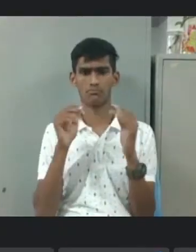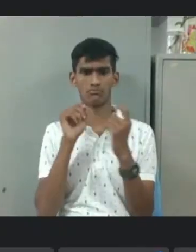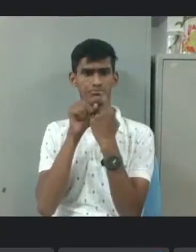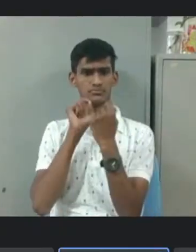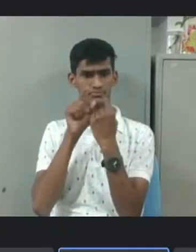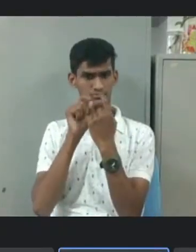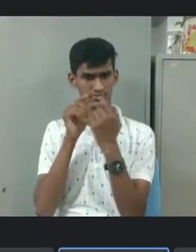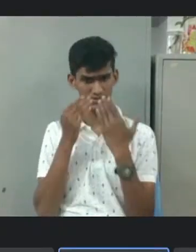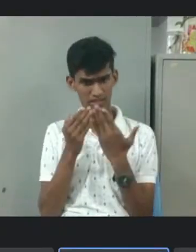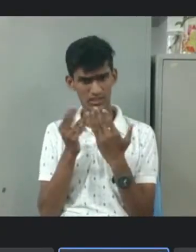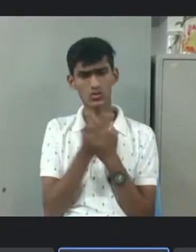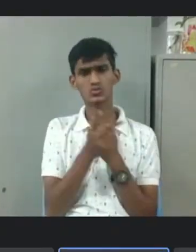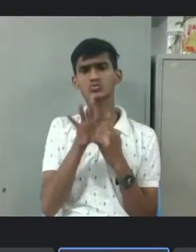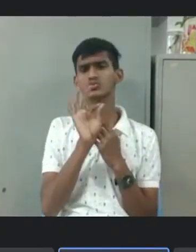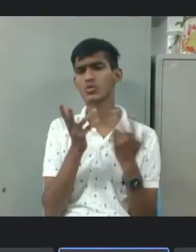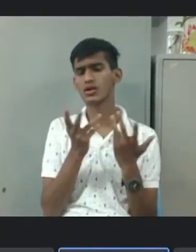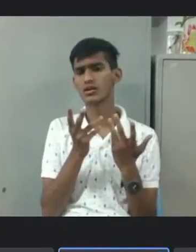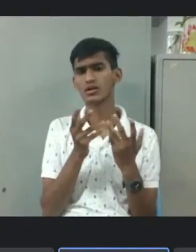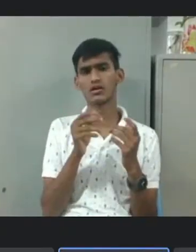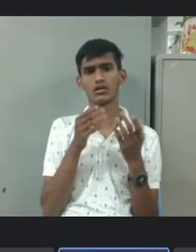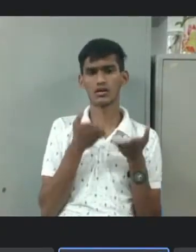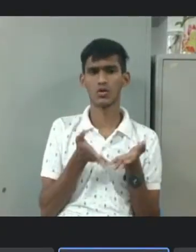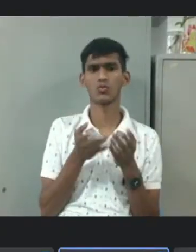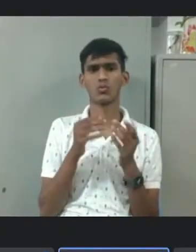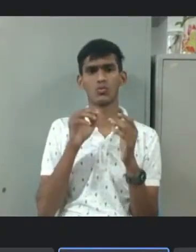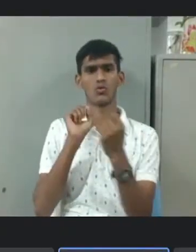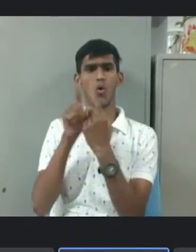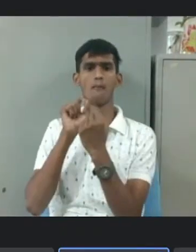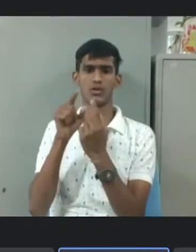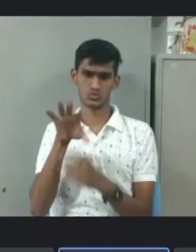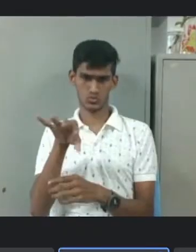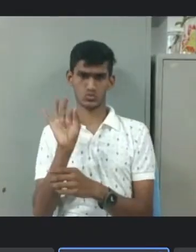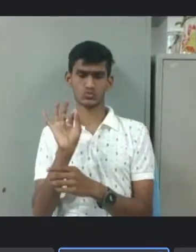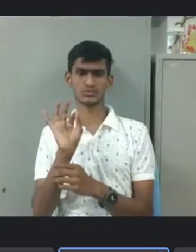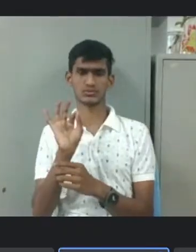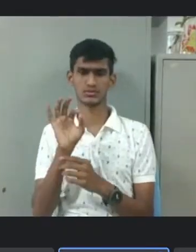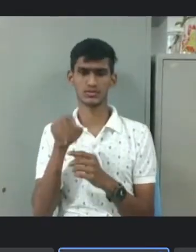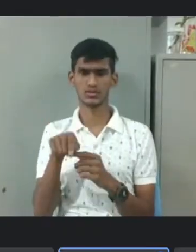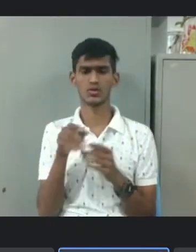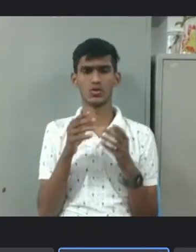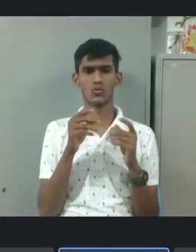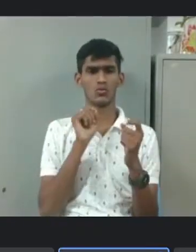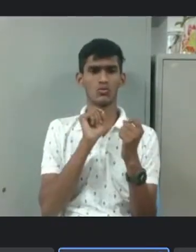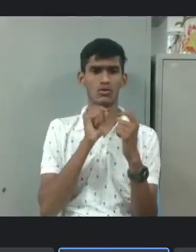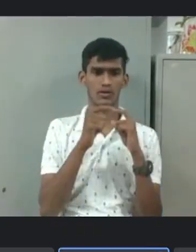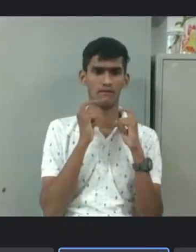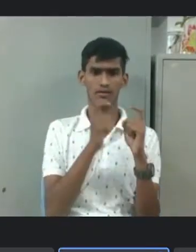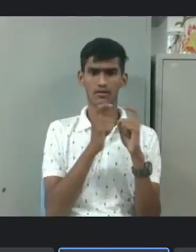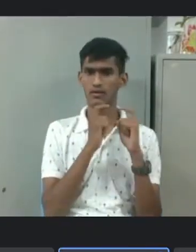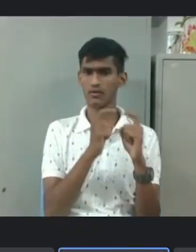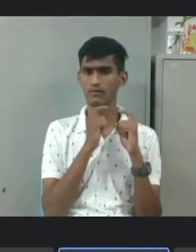റെഗുലർ മോഡലിലുള്ള സ്ഥലങ്ങളിലെല്ലാം ഉണ്ടെന്നാണ് എൻ്റെ ഒരു അറിവ്. ഒരു കാര്യം ചെയ്യാൻ പറ്റും, മാം പറഞ്ഞതുപോലെ